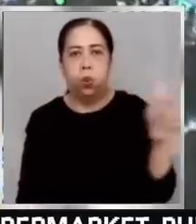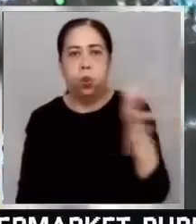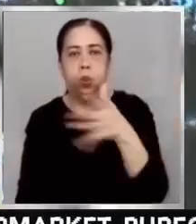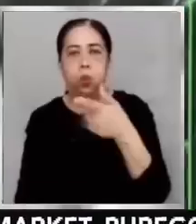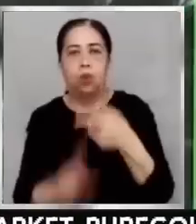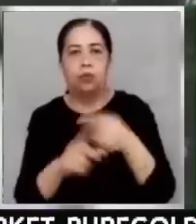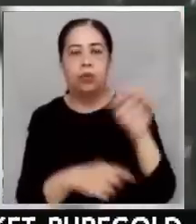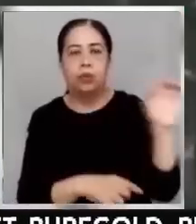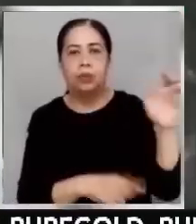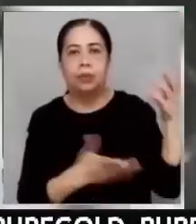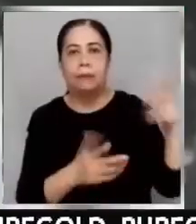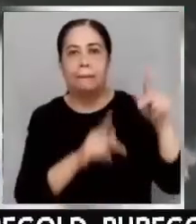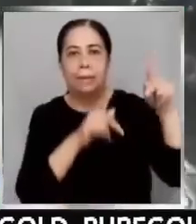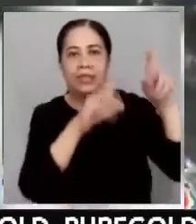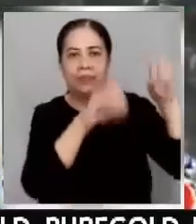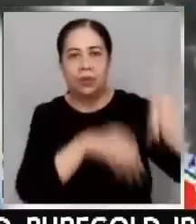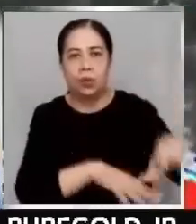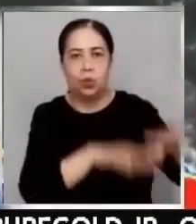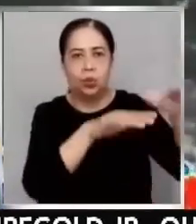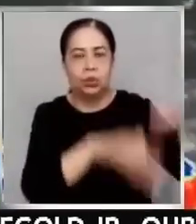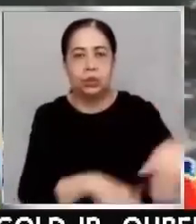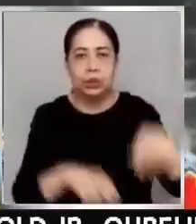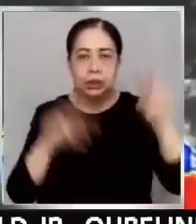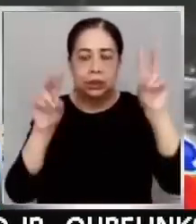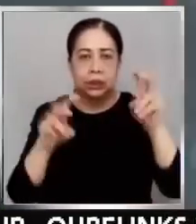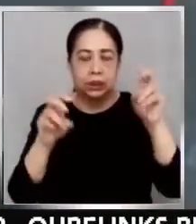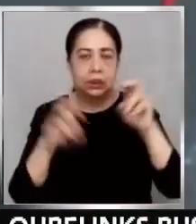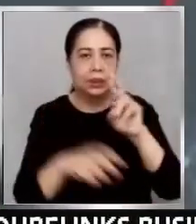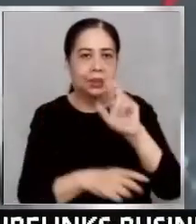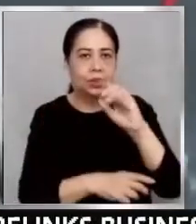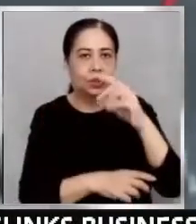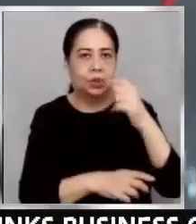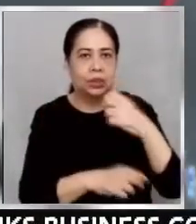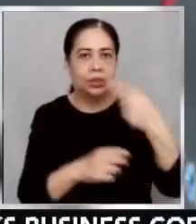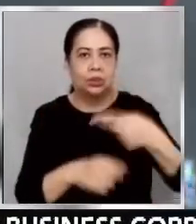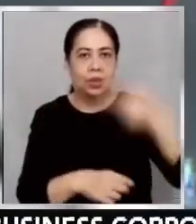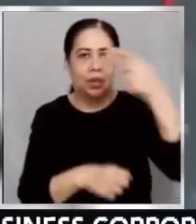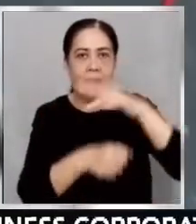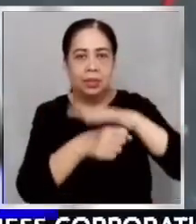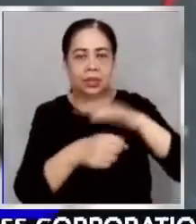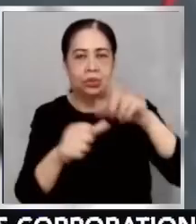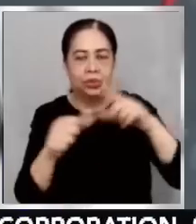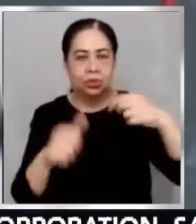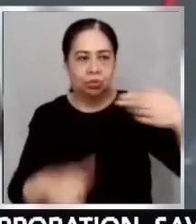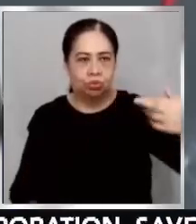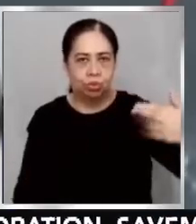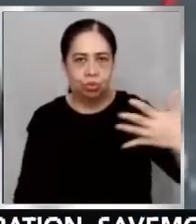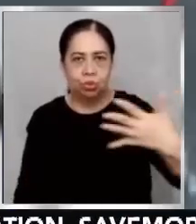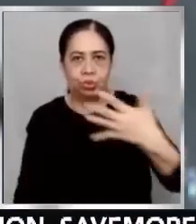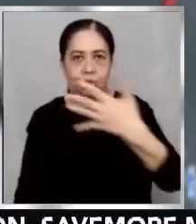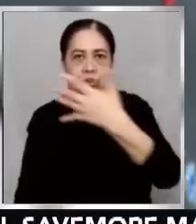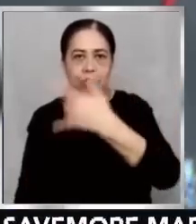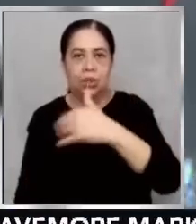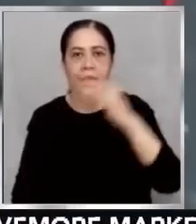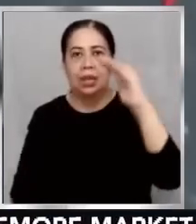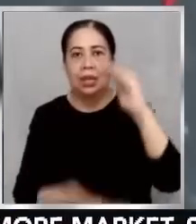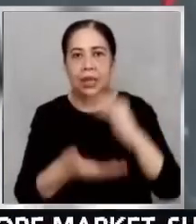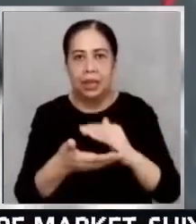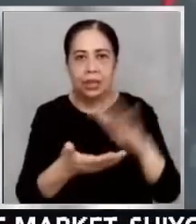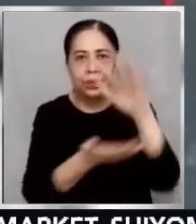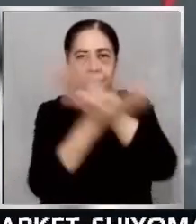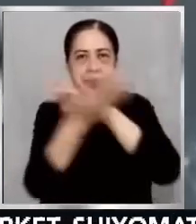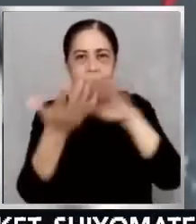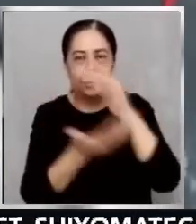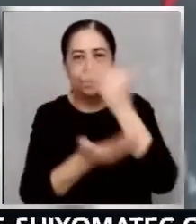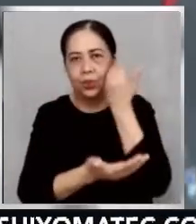Pasipiko. Pati na rin ang tinatawag na ridge ng high pressure. Pag may ridge tayo na high pressure, less yung mga cloud development